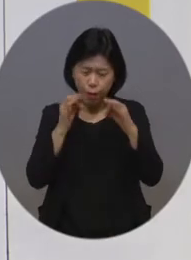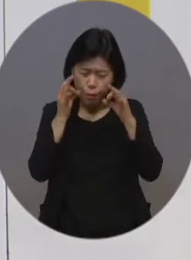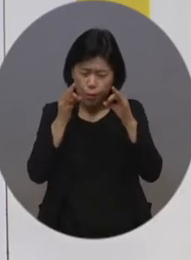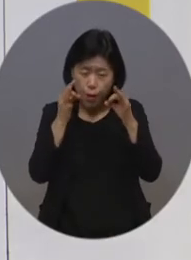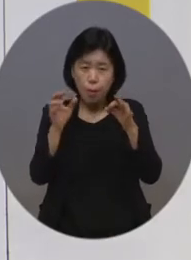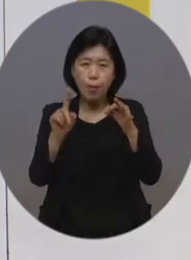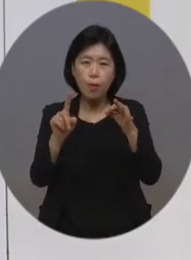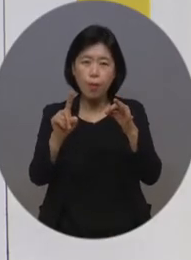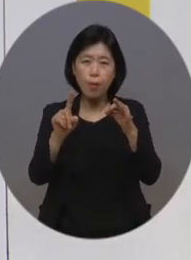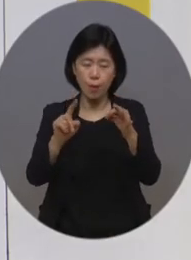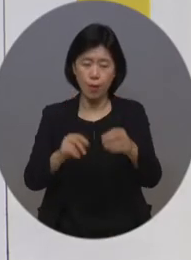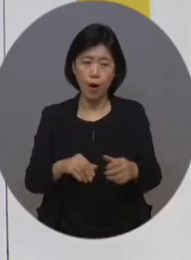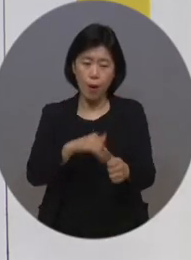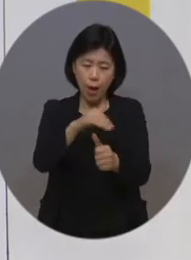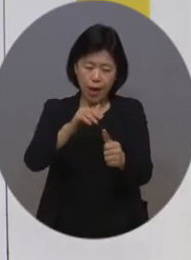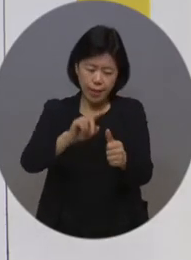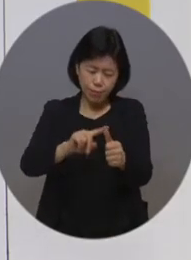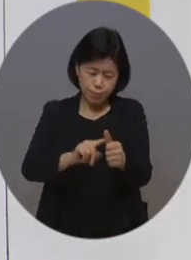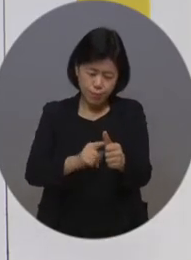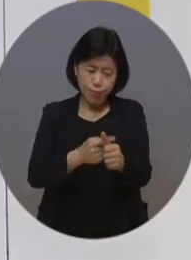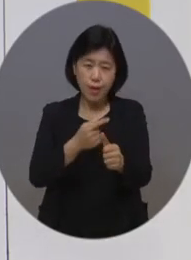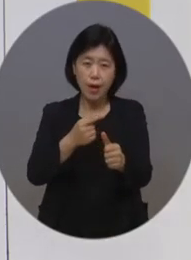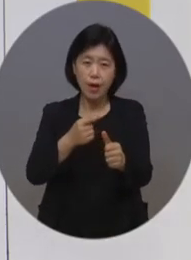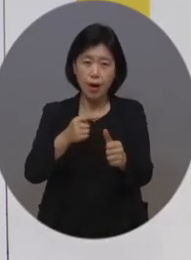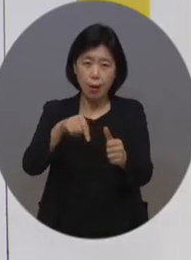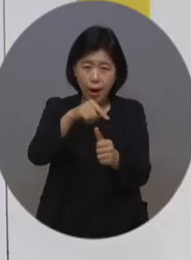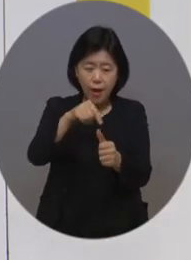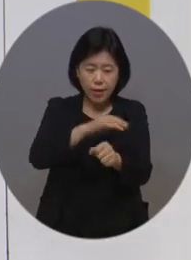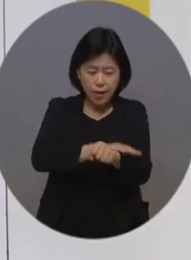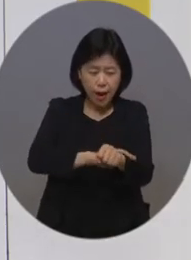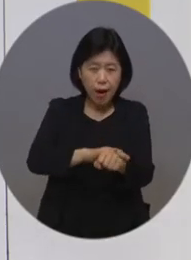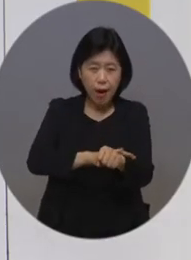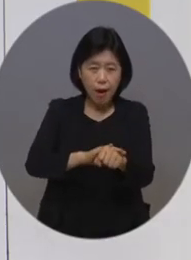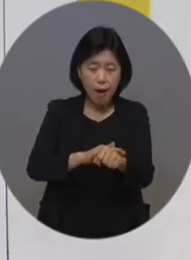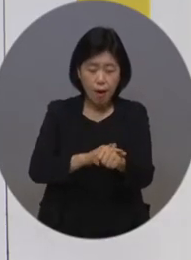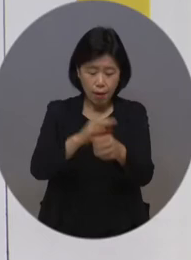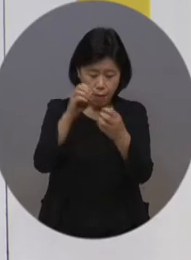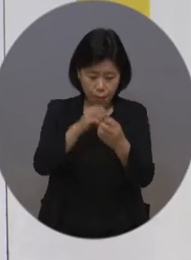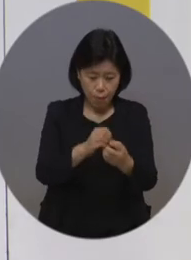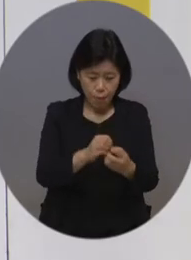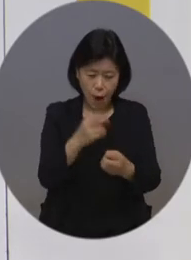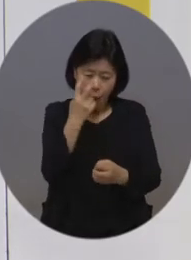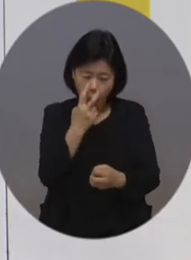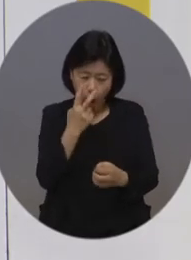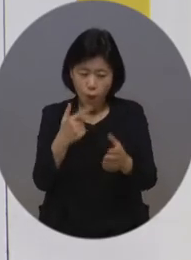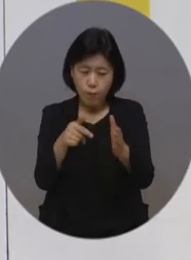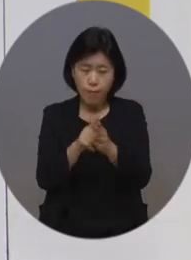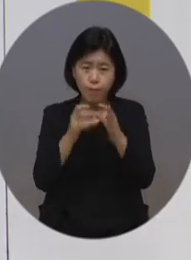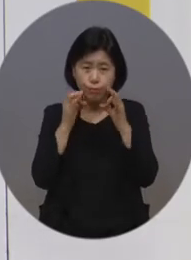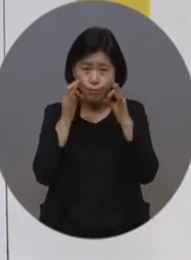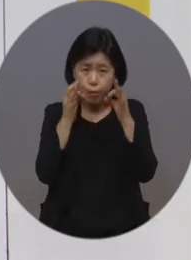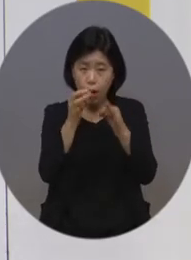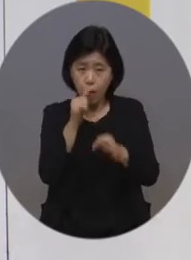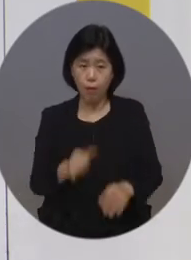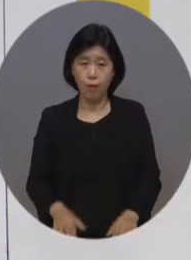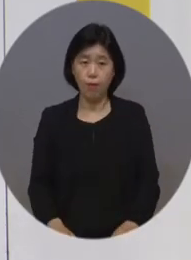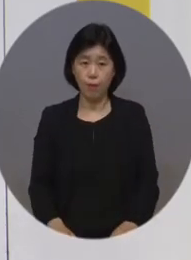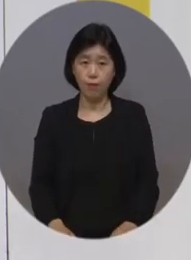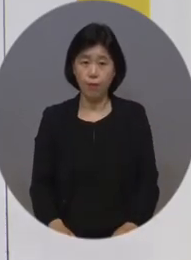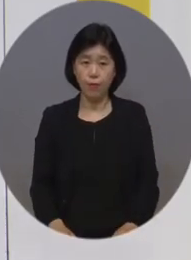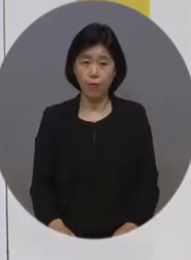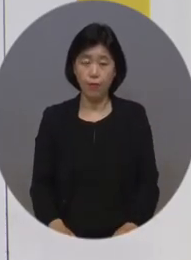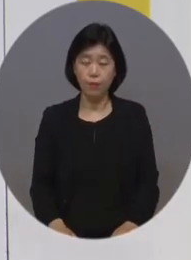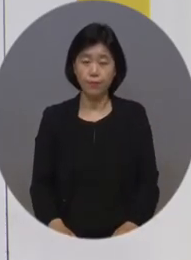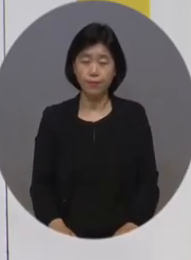특히 코로나 청정을 지켜서 엉 국민의 휴식처로 만들기 위해서 정말 노력을 하고 꼭 부시 제조